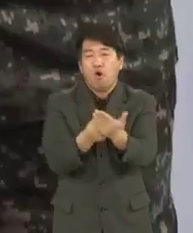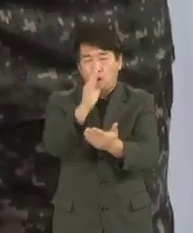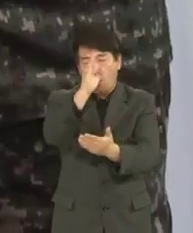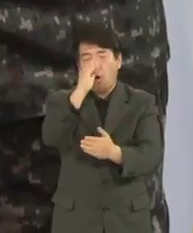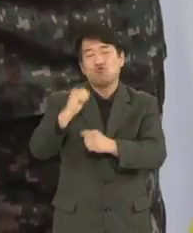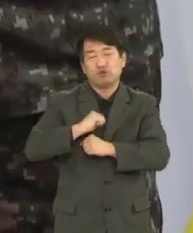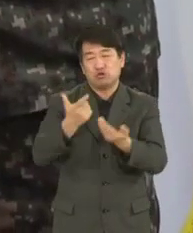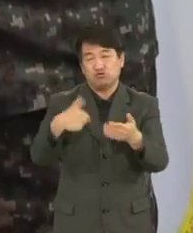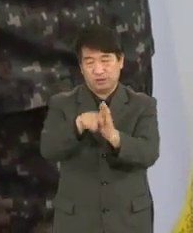있습니다